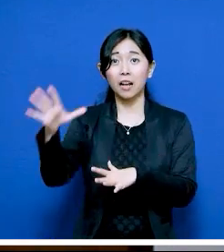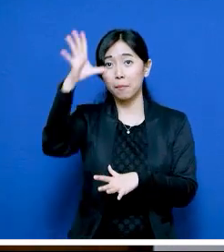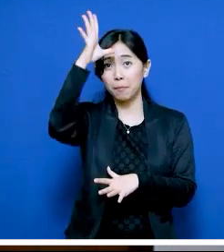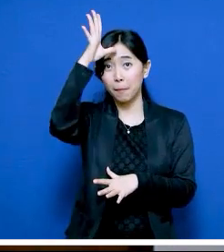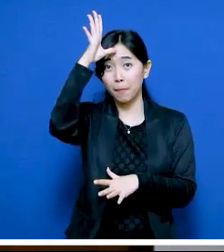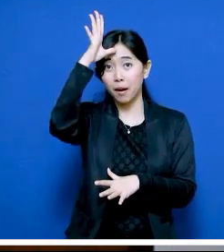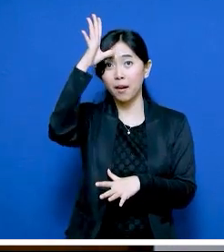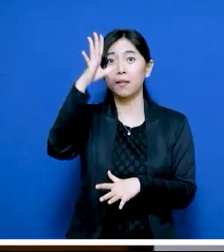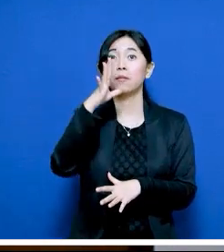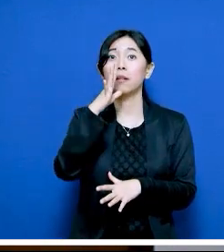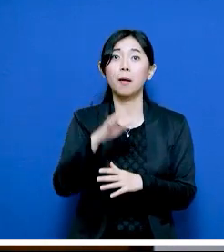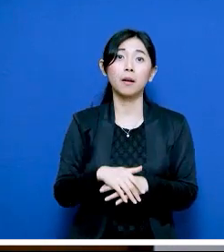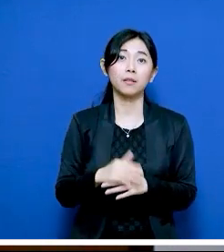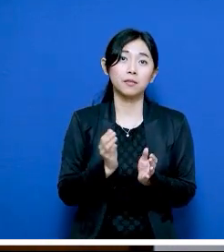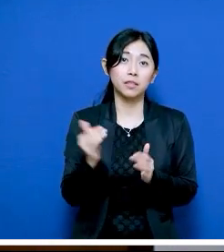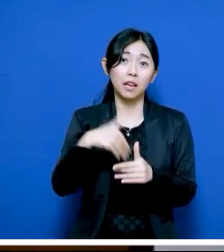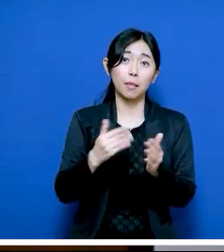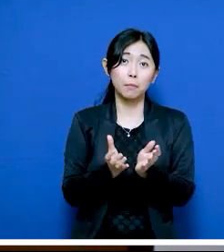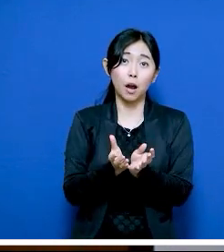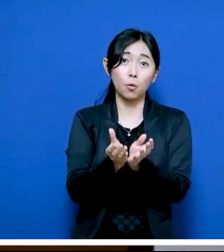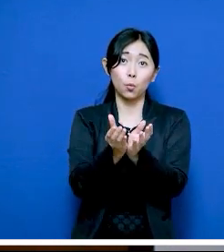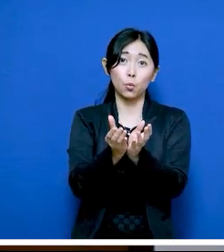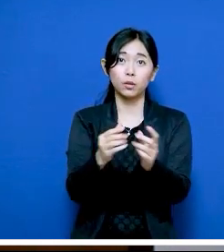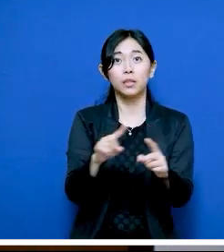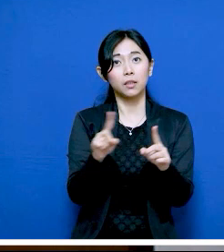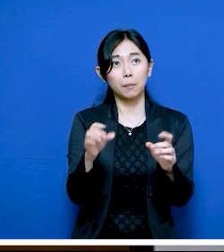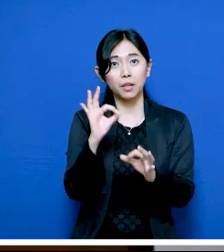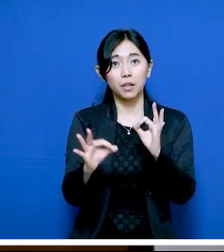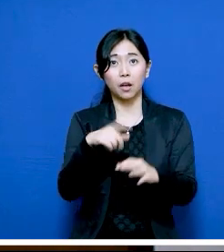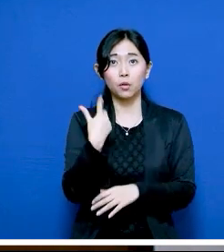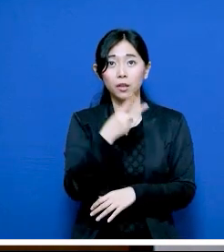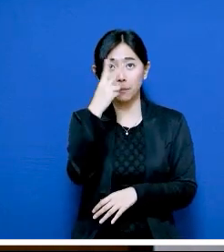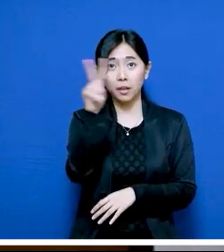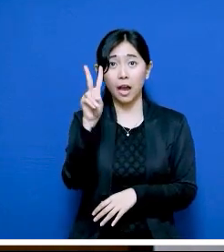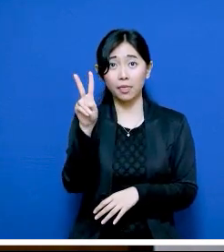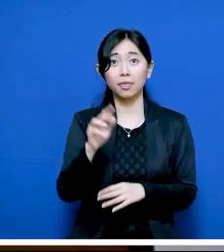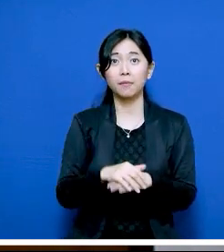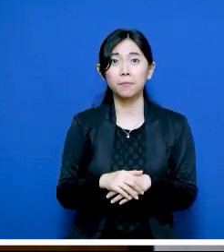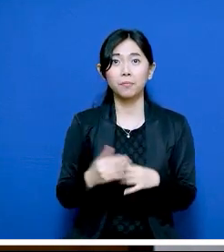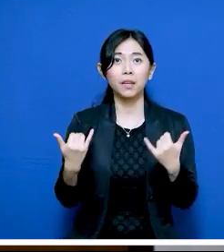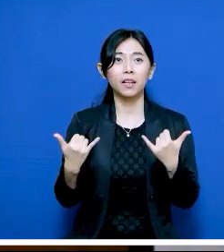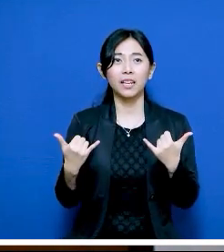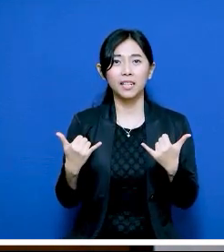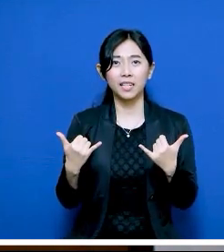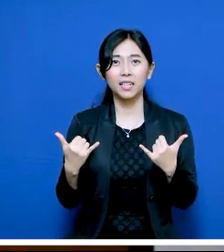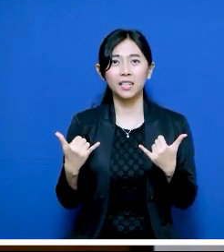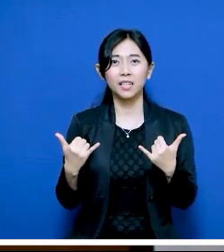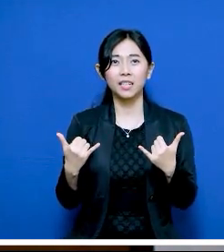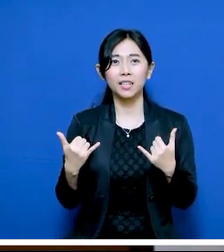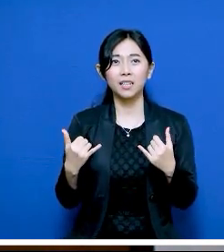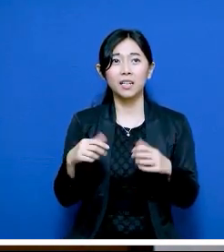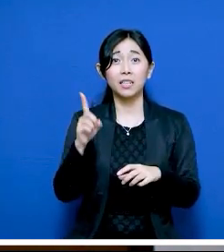ayahnya di perahu. Tapi kalau kita melihat ini sebagai tindakan yang dilakukan